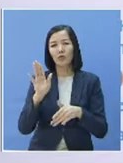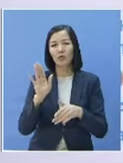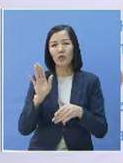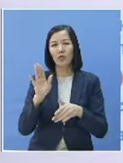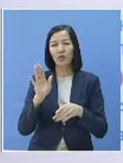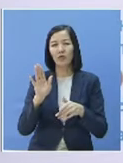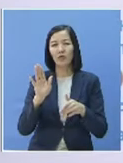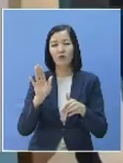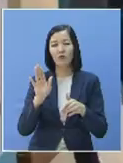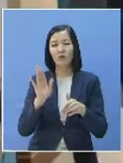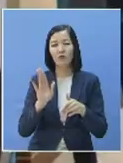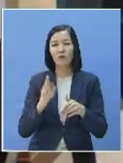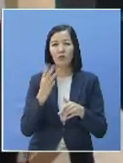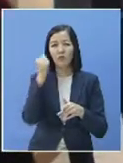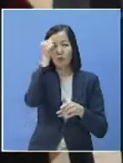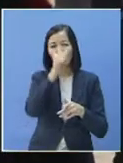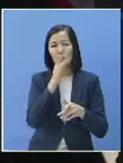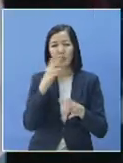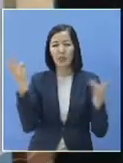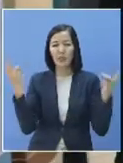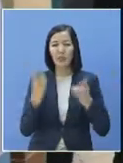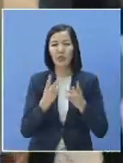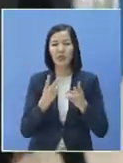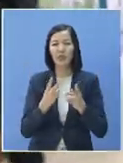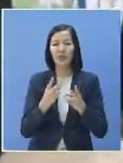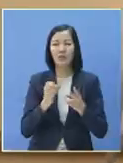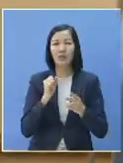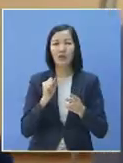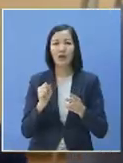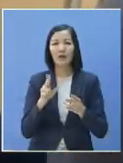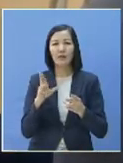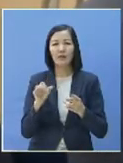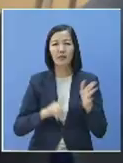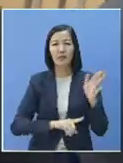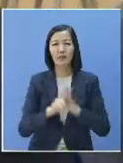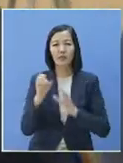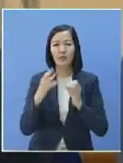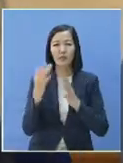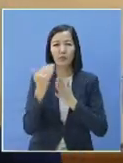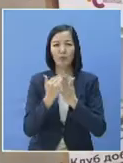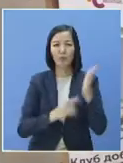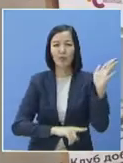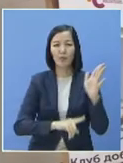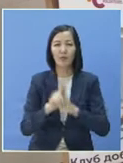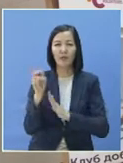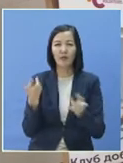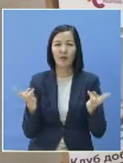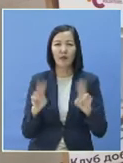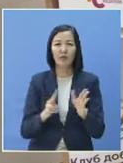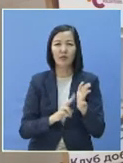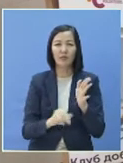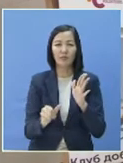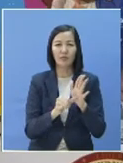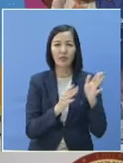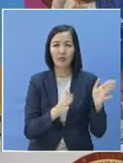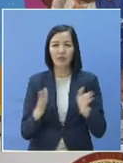толық іске кірісу үшін 3 жыл уақыт керек. Себебі ақпаннан бері тек 13 бағдарлама қолға алынған, қалған 76-сы өз кезегін